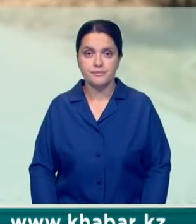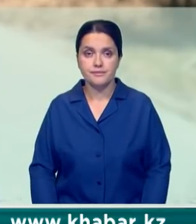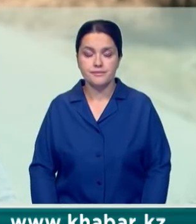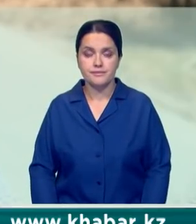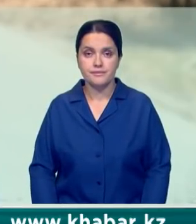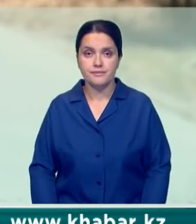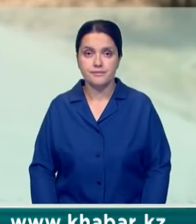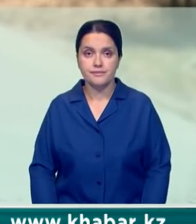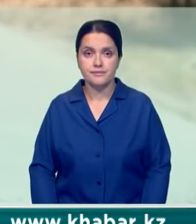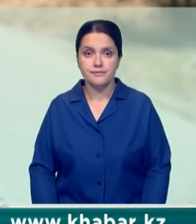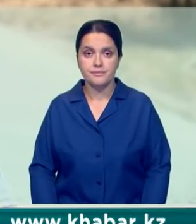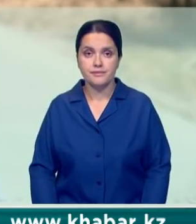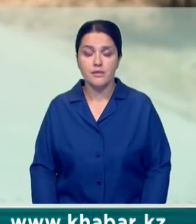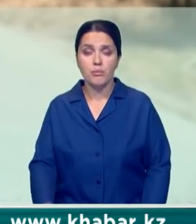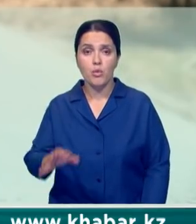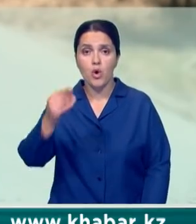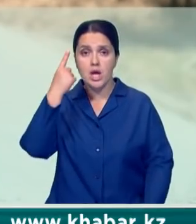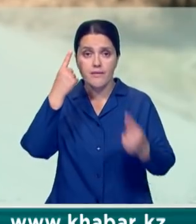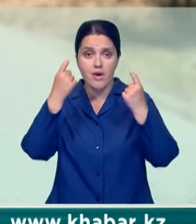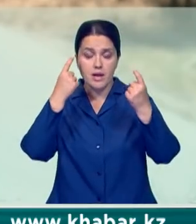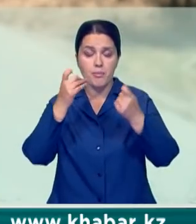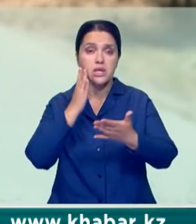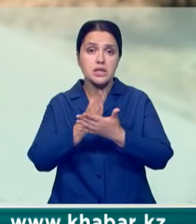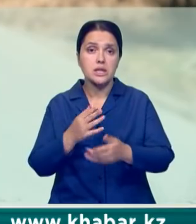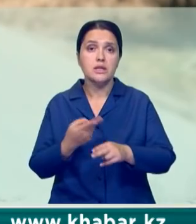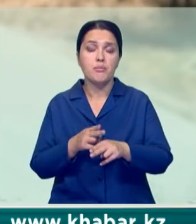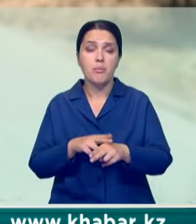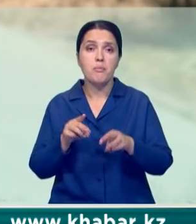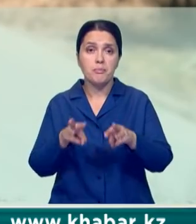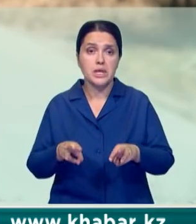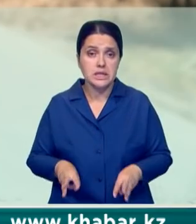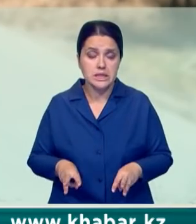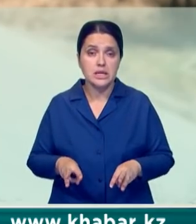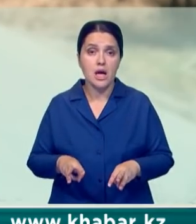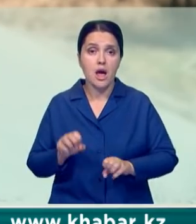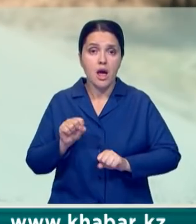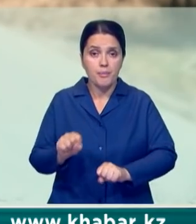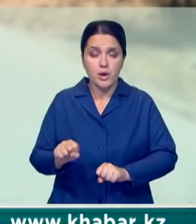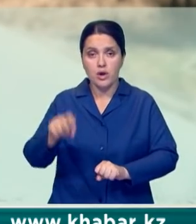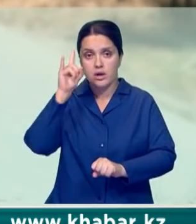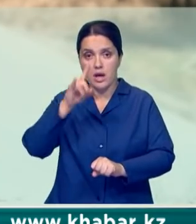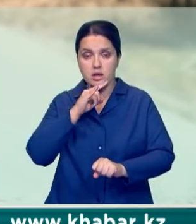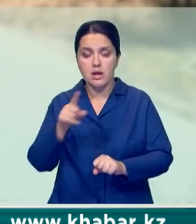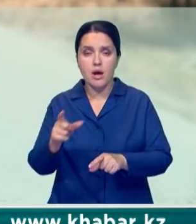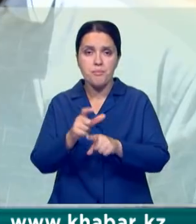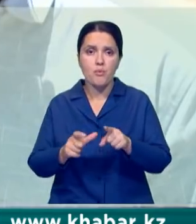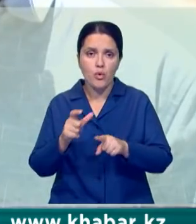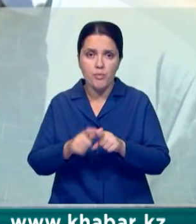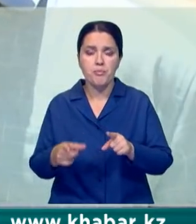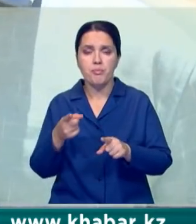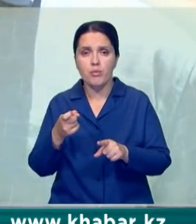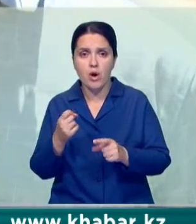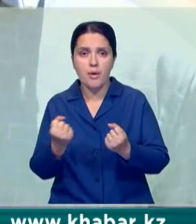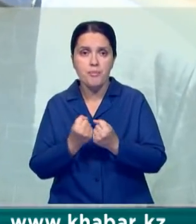добавлю что по информации министерства обороны республики казахстан перенос арсенала боеприпасов боеприпасов и